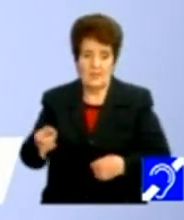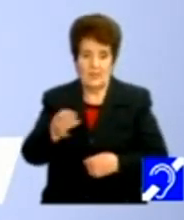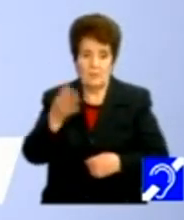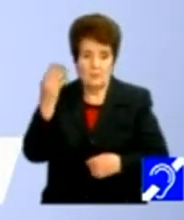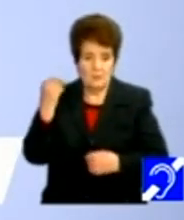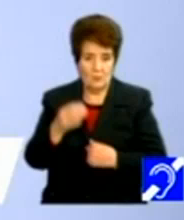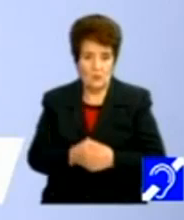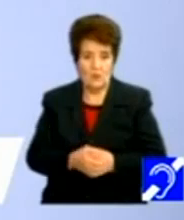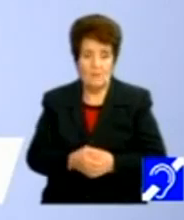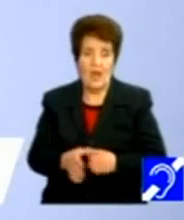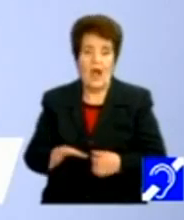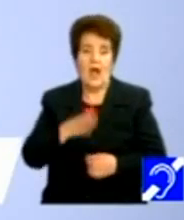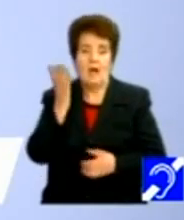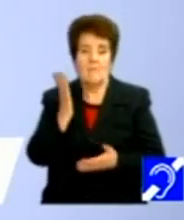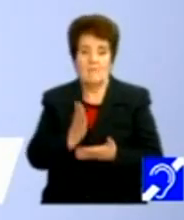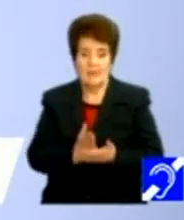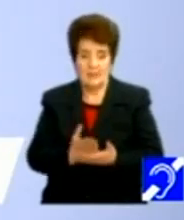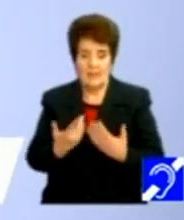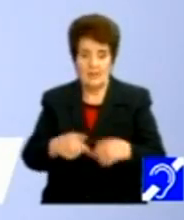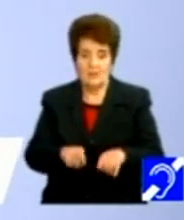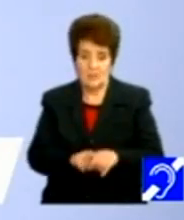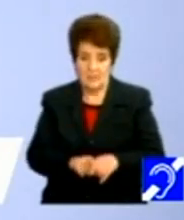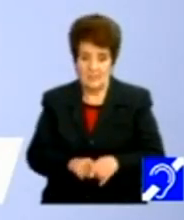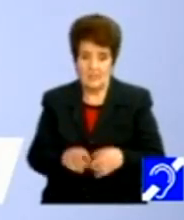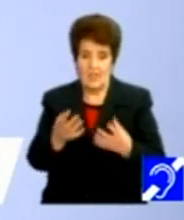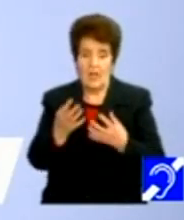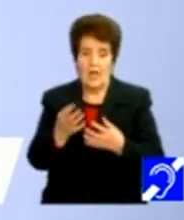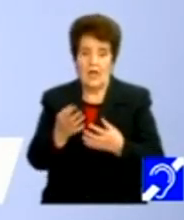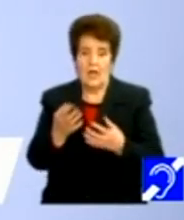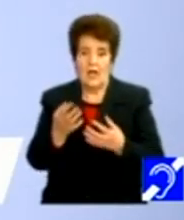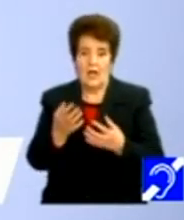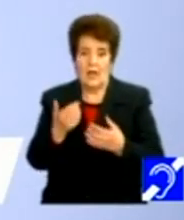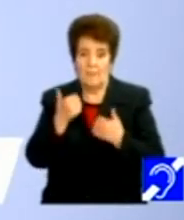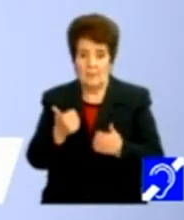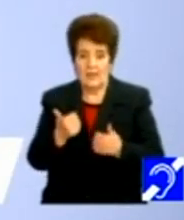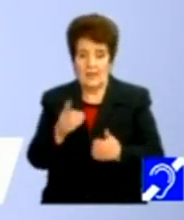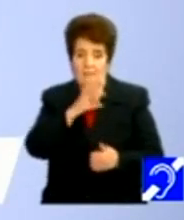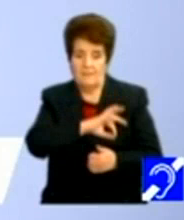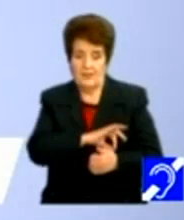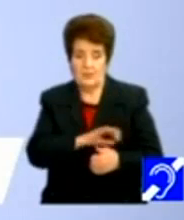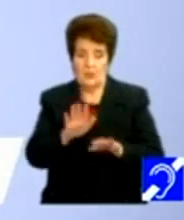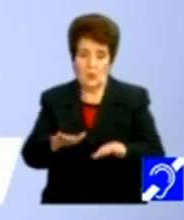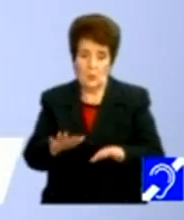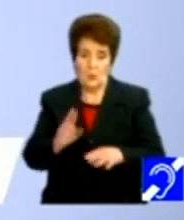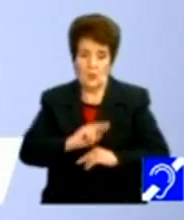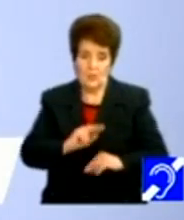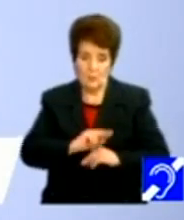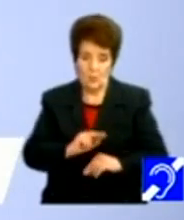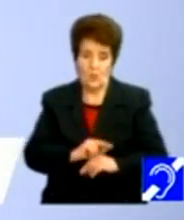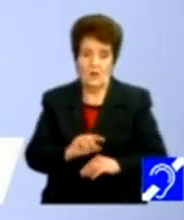Moldova, având aceste beneficii pe care le vor aduce locurile de muncă și